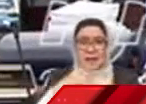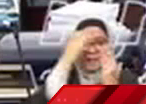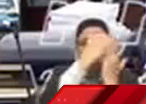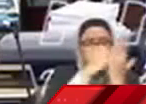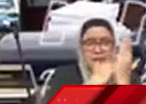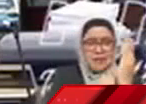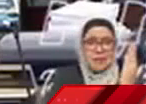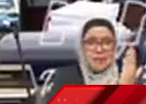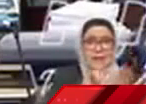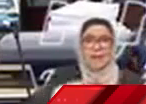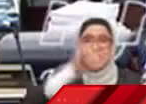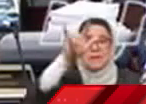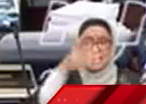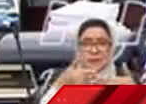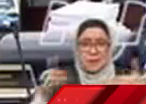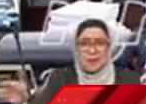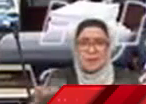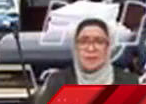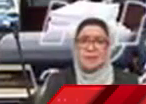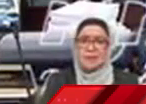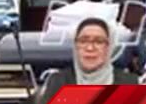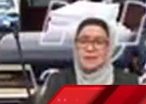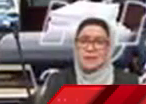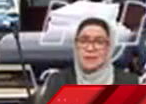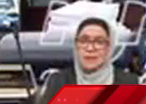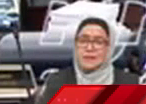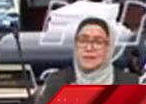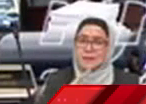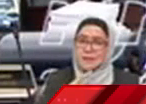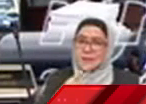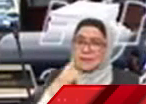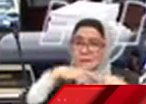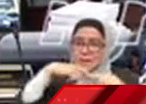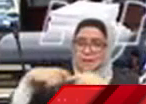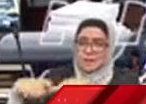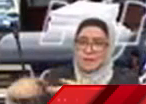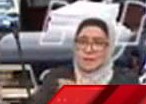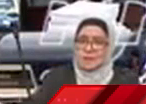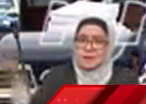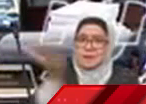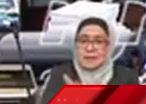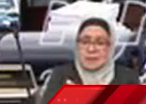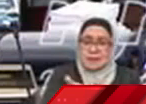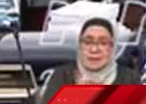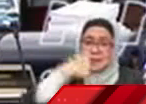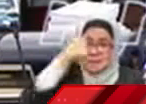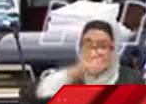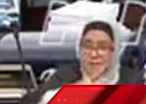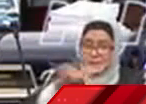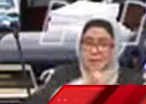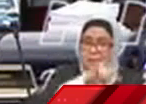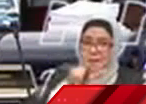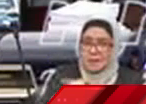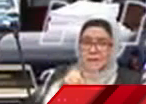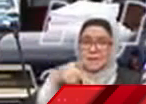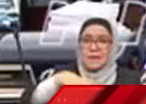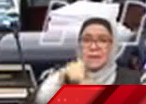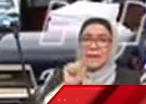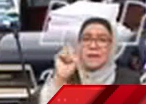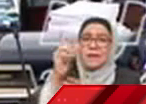drum 2016 dalam hubungan ini cadangan pembinaan lapangan terbang Pulau ciuman yang baru juga adalah